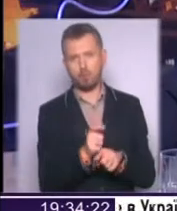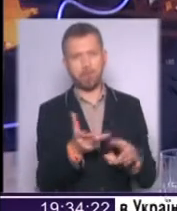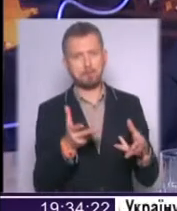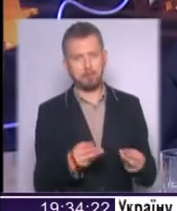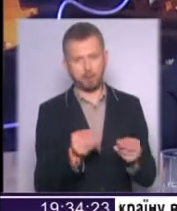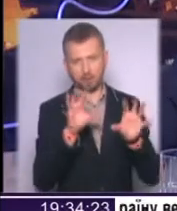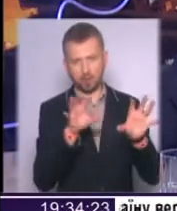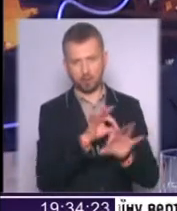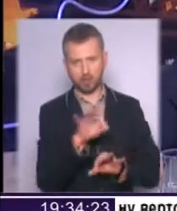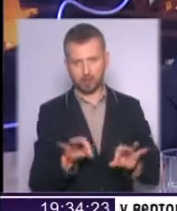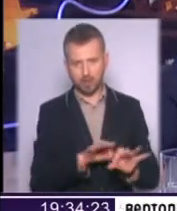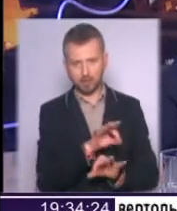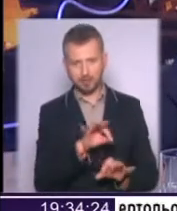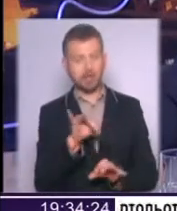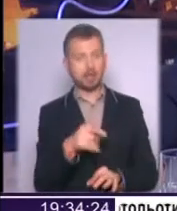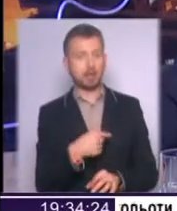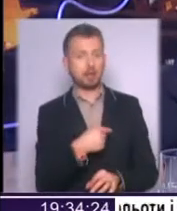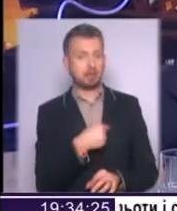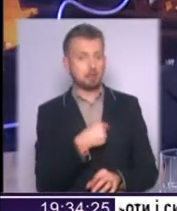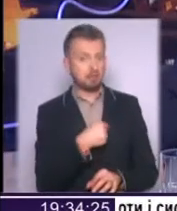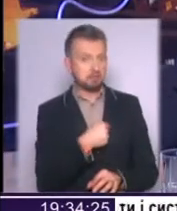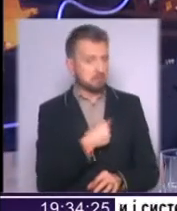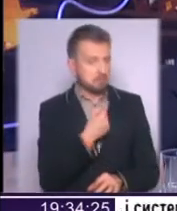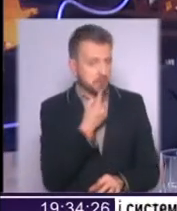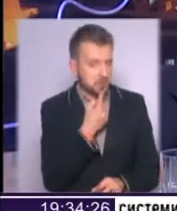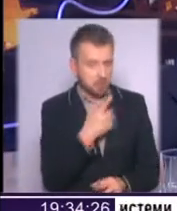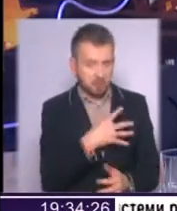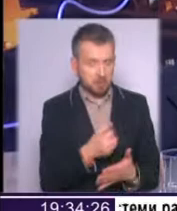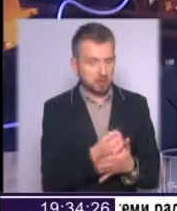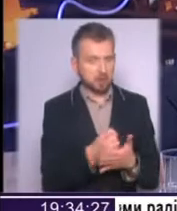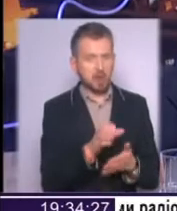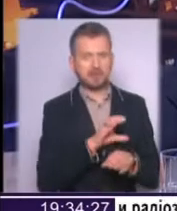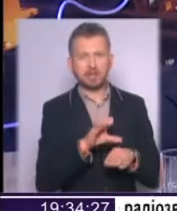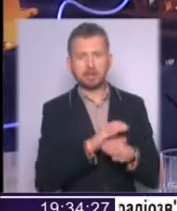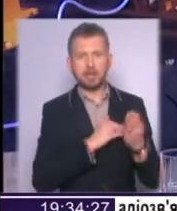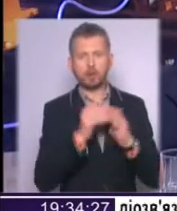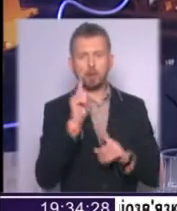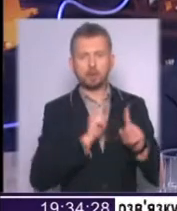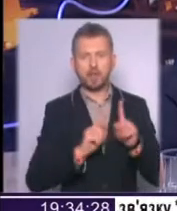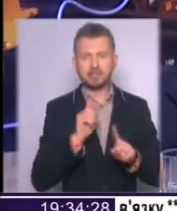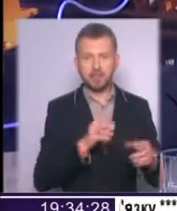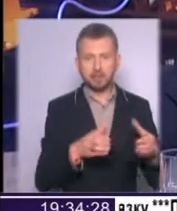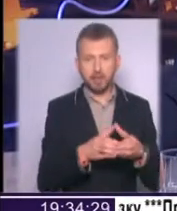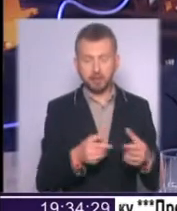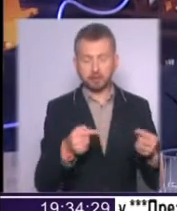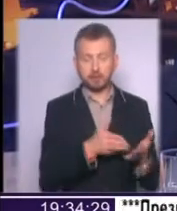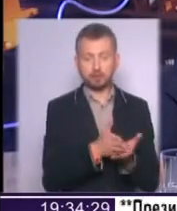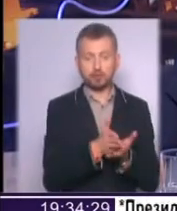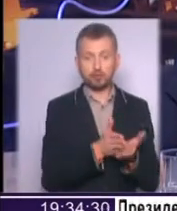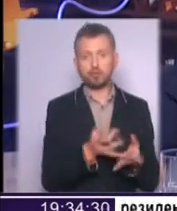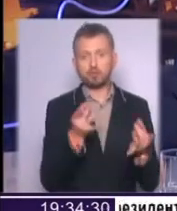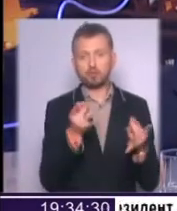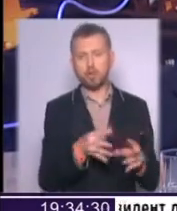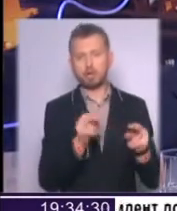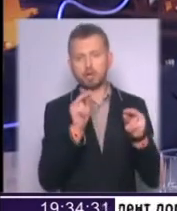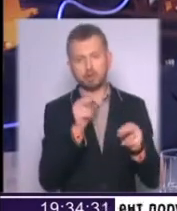законопроекты. И мне далось это с трудом, я вам скажу, потому что секретариат Верховного Совета, соответствующей службы, просто